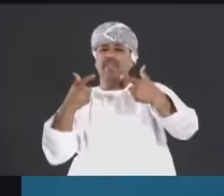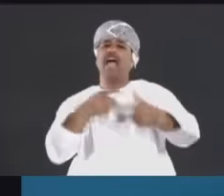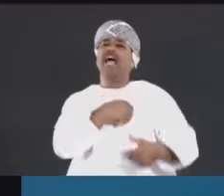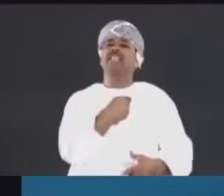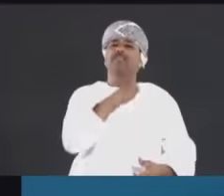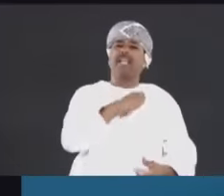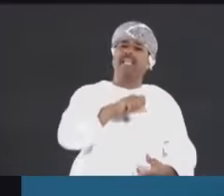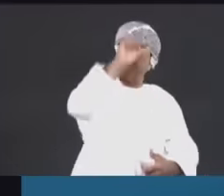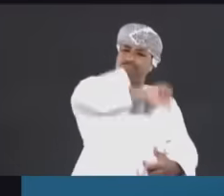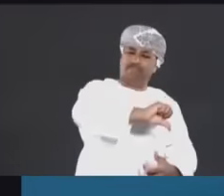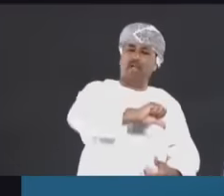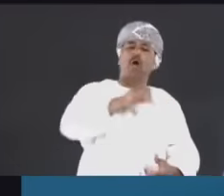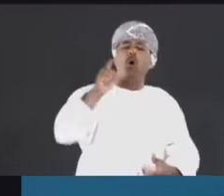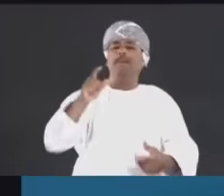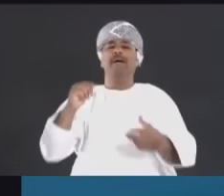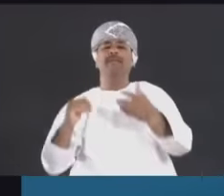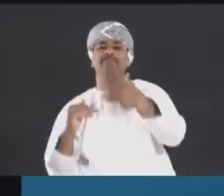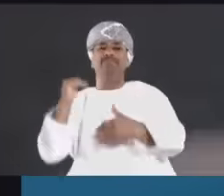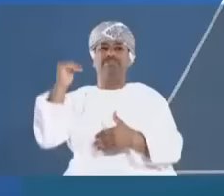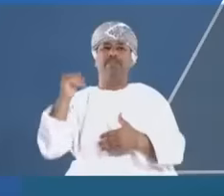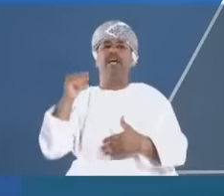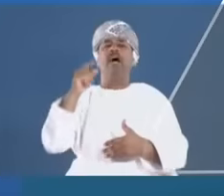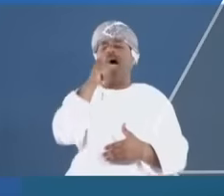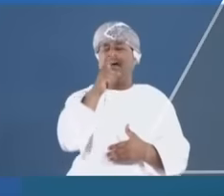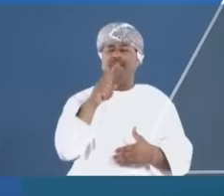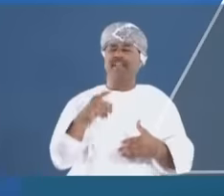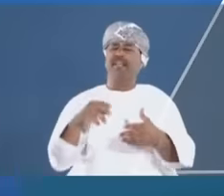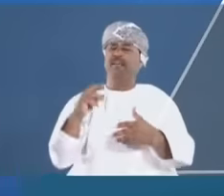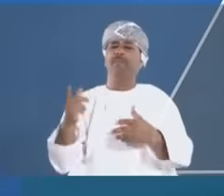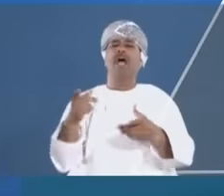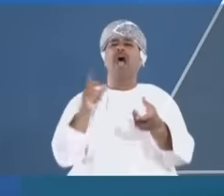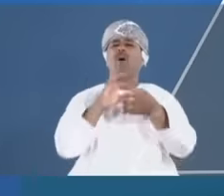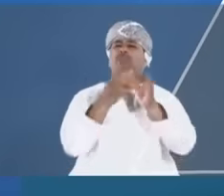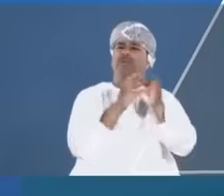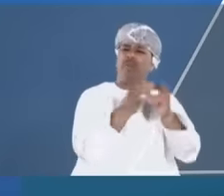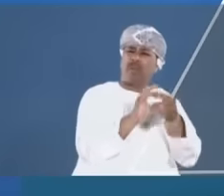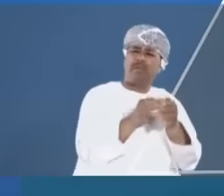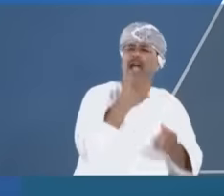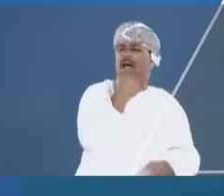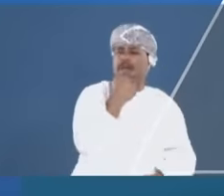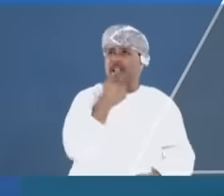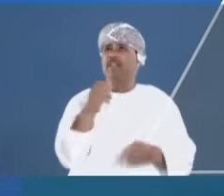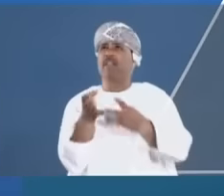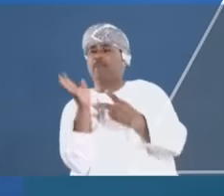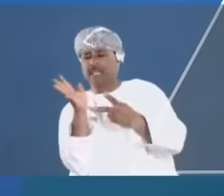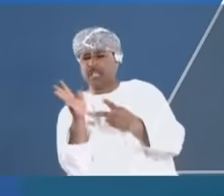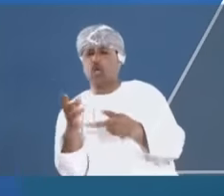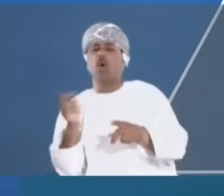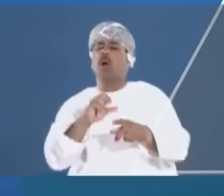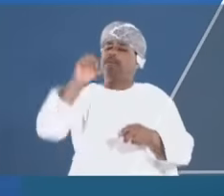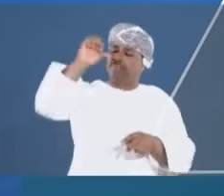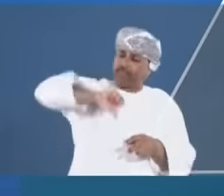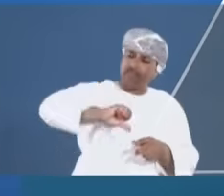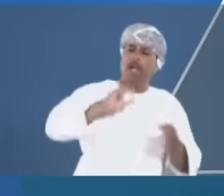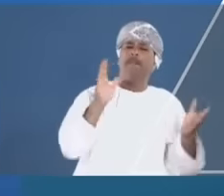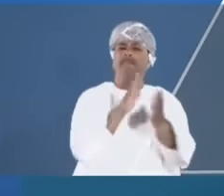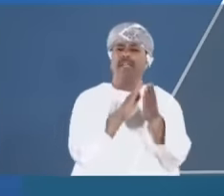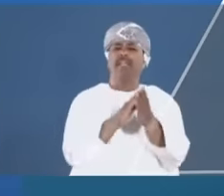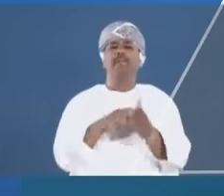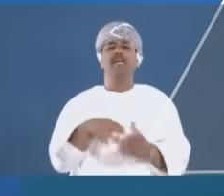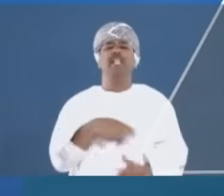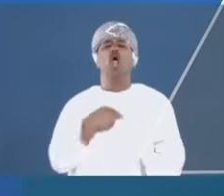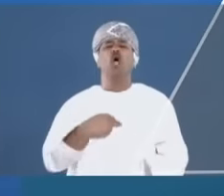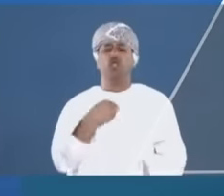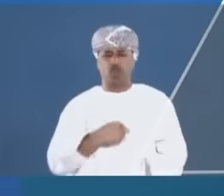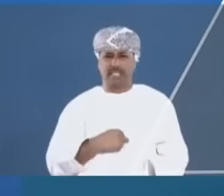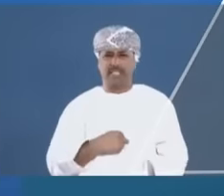فيرير. وكان قد تأهل راونيتش إلى نصف نهائي ويمبلدون عام 2014 وخسر ضد روجر فيدرر،